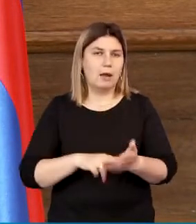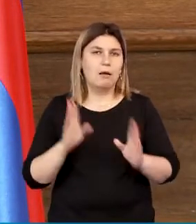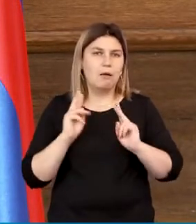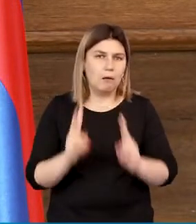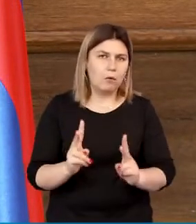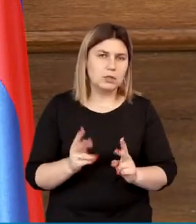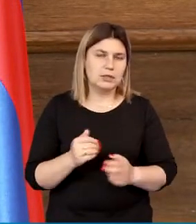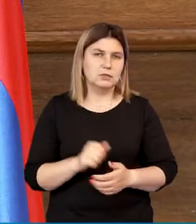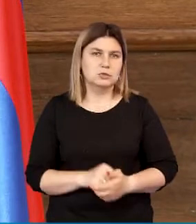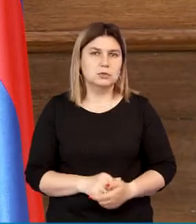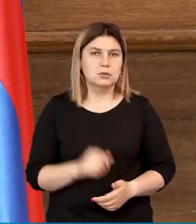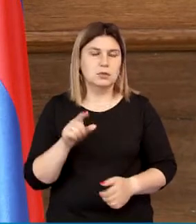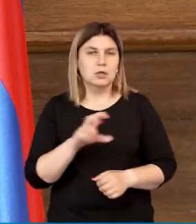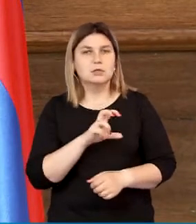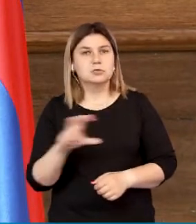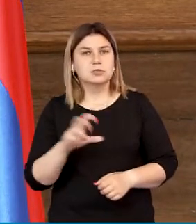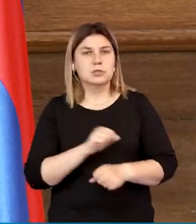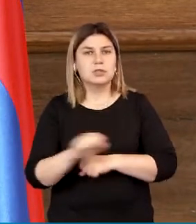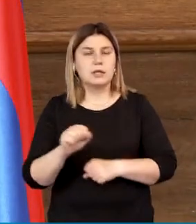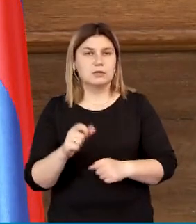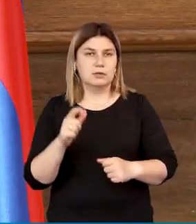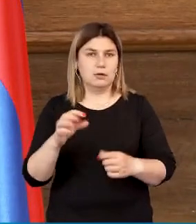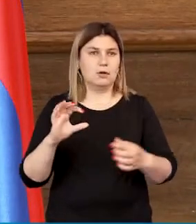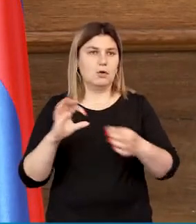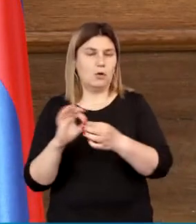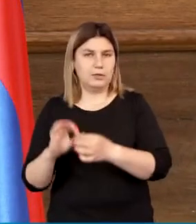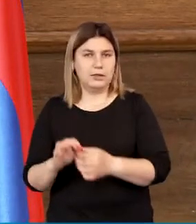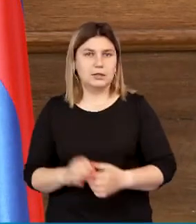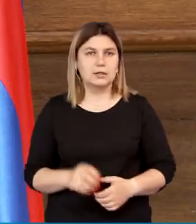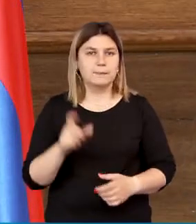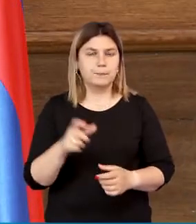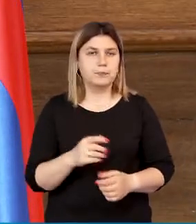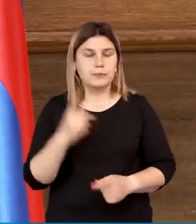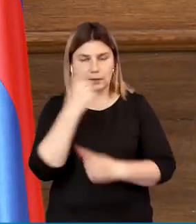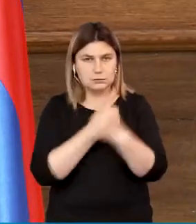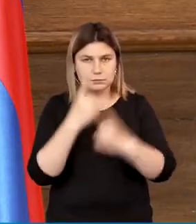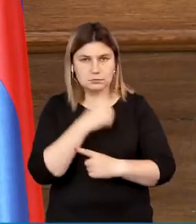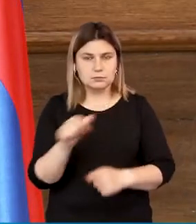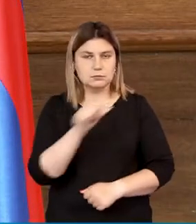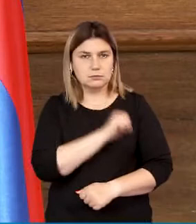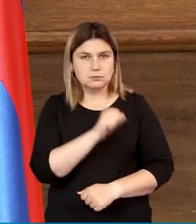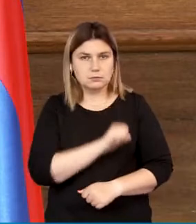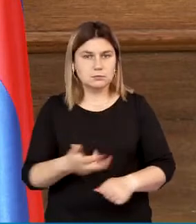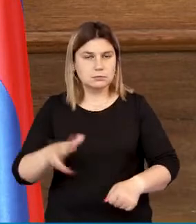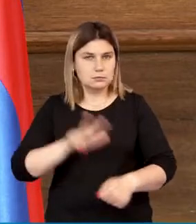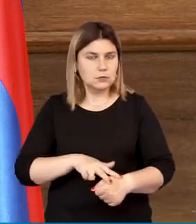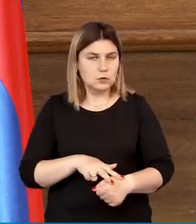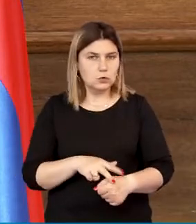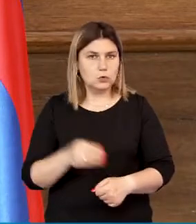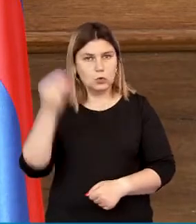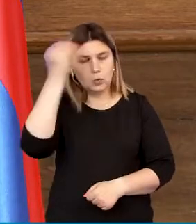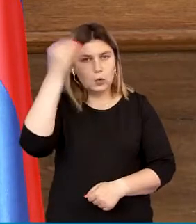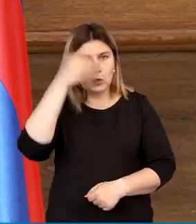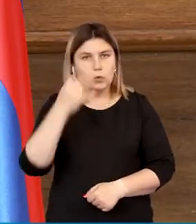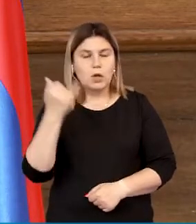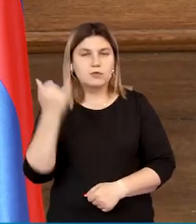dzieci, czy gdzie jesteśmy narażeni na taki kontakt. Zakładamy, że ta klasa, w której uczy się